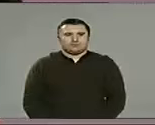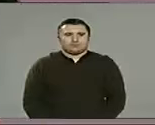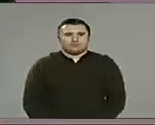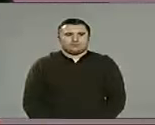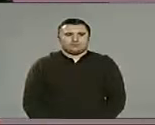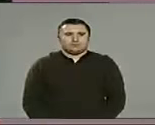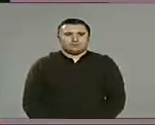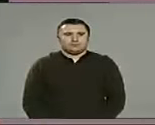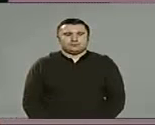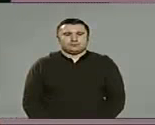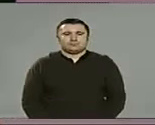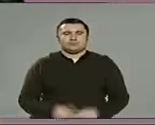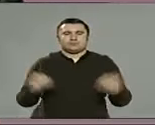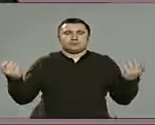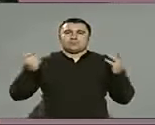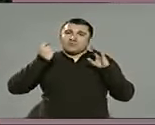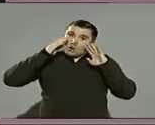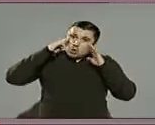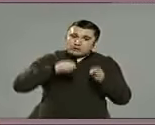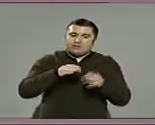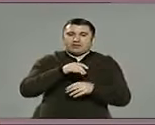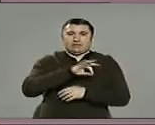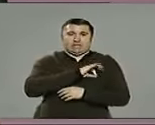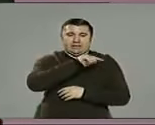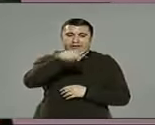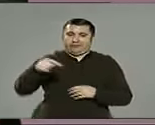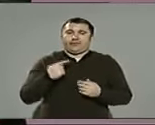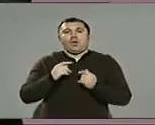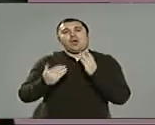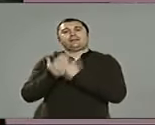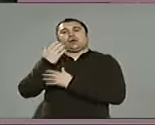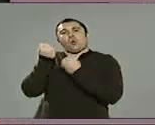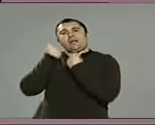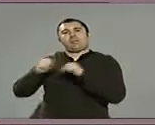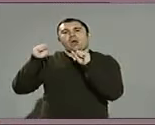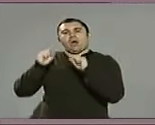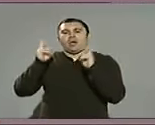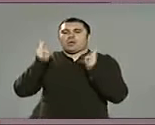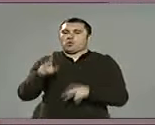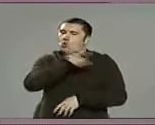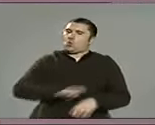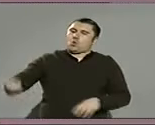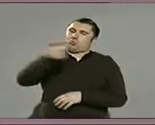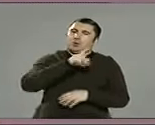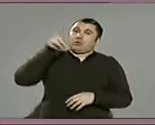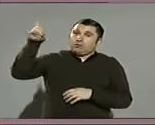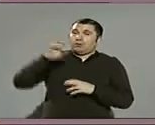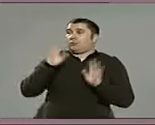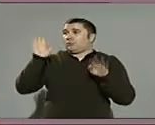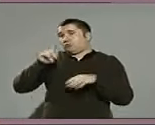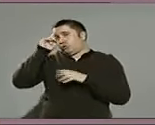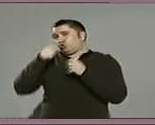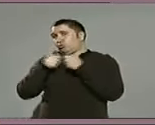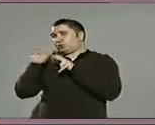Stattdessen hängen die Konservativen und Neoliberalen in Europa und ihre deutsche Version in der Bundesregierung immer noch am